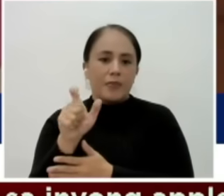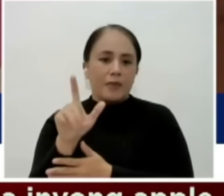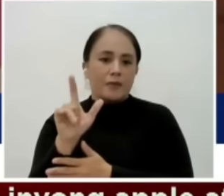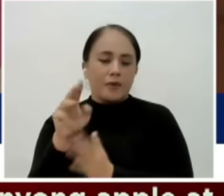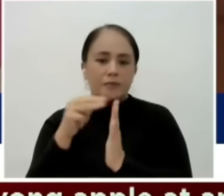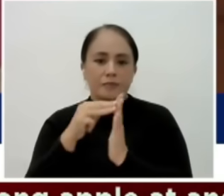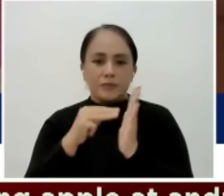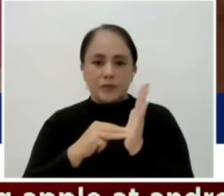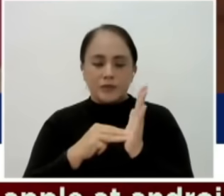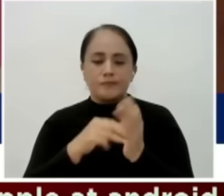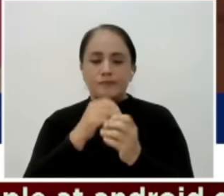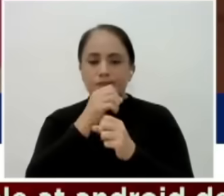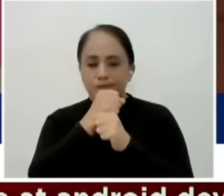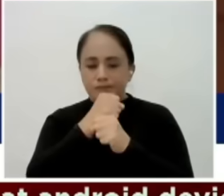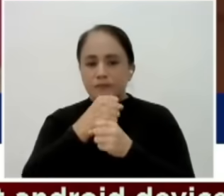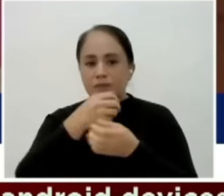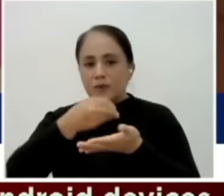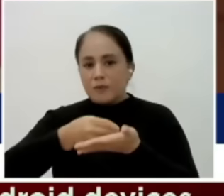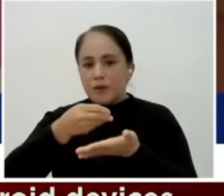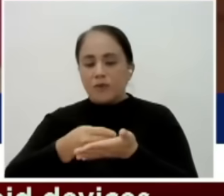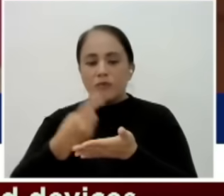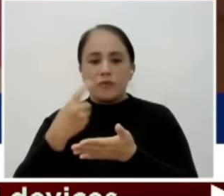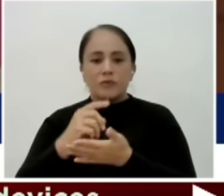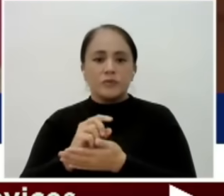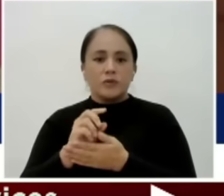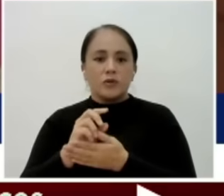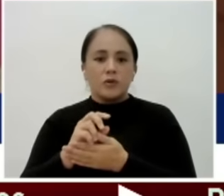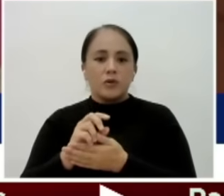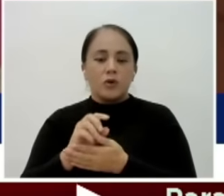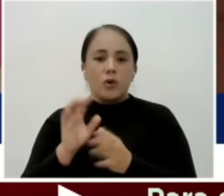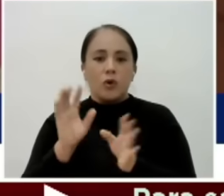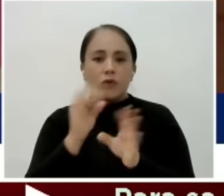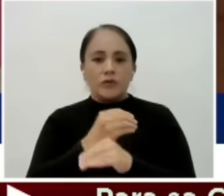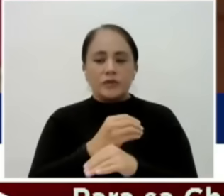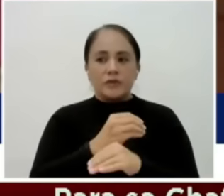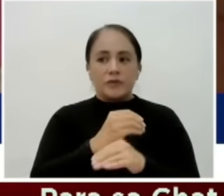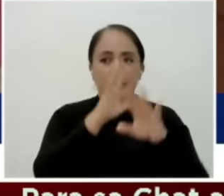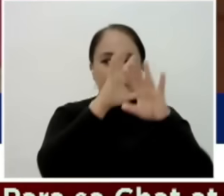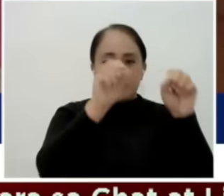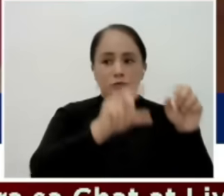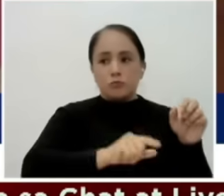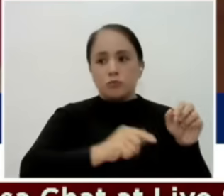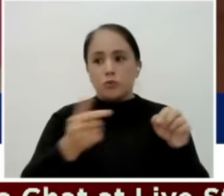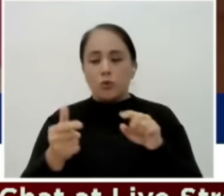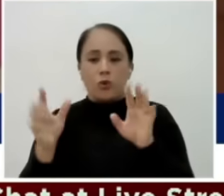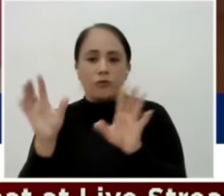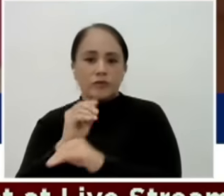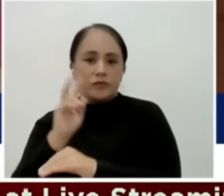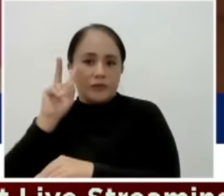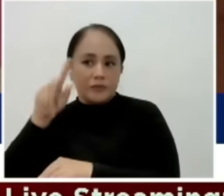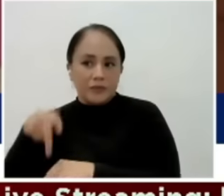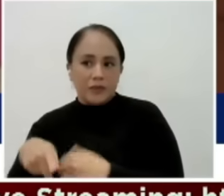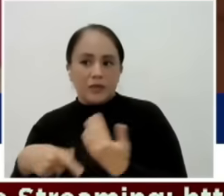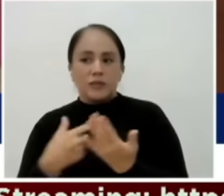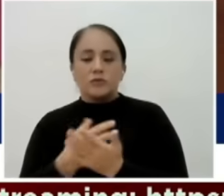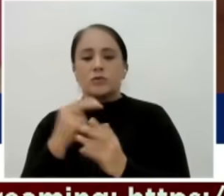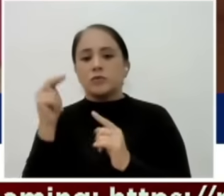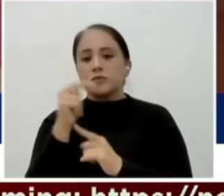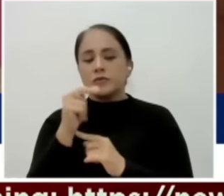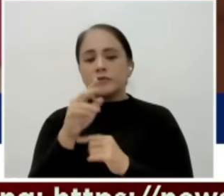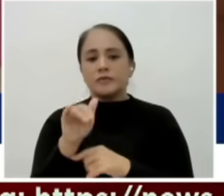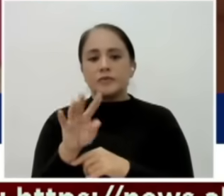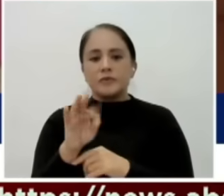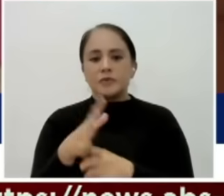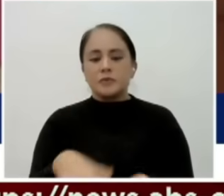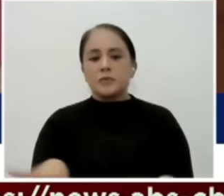peso confidential fund ng Office of the President sa Office of the Vice President noong 2022. Pero sa November 15 pa matatapos ang